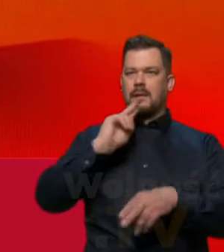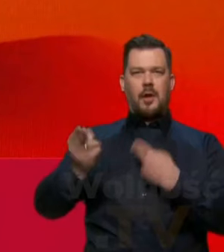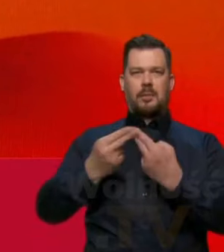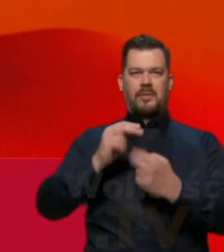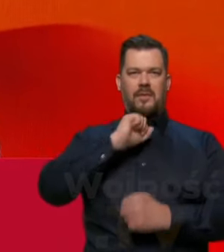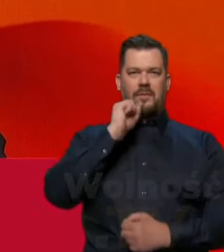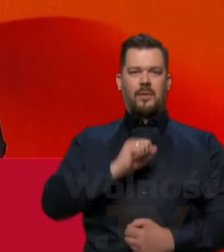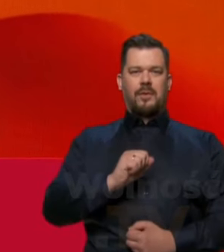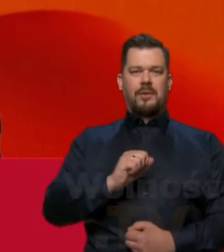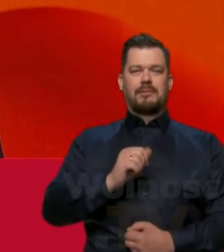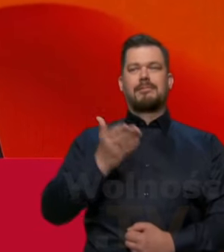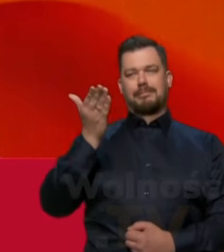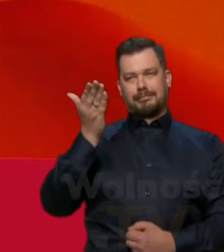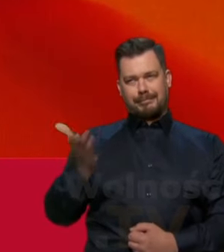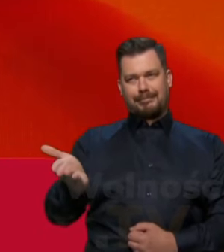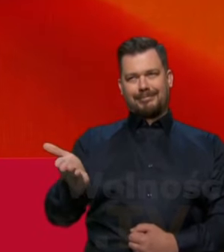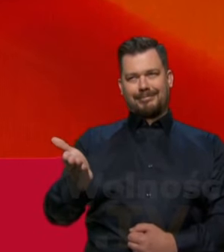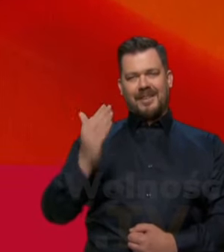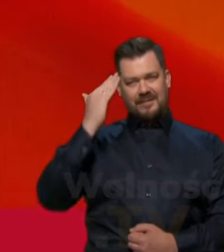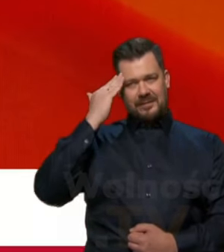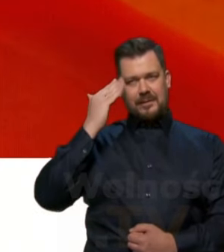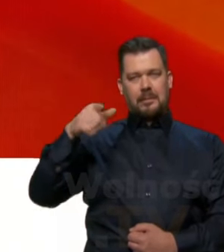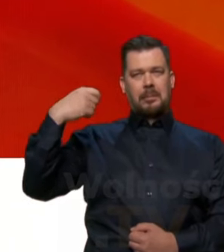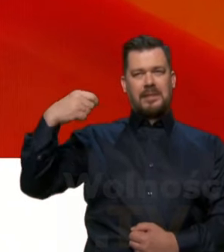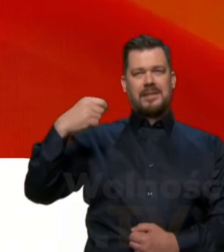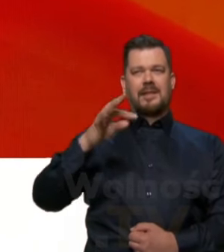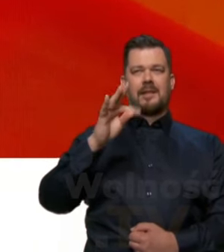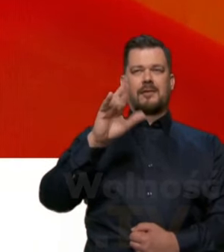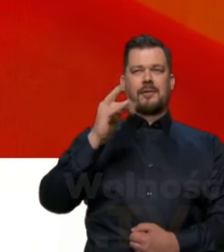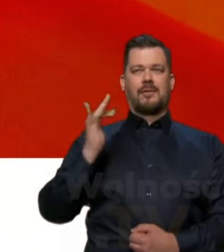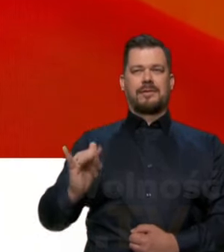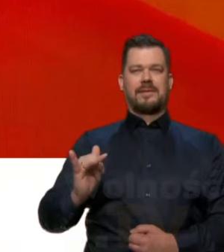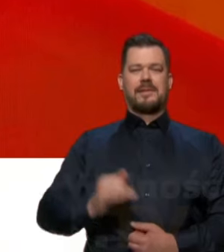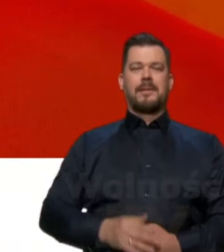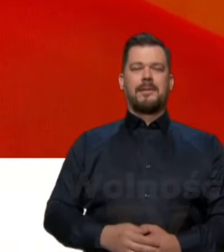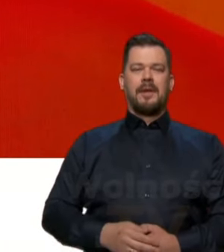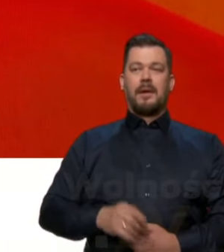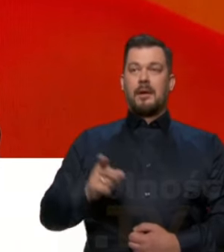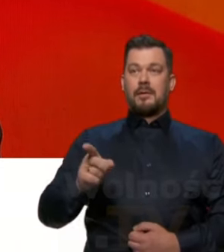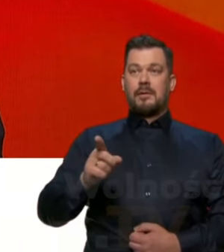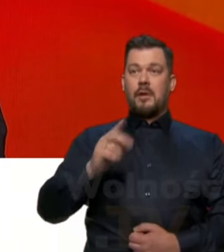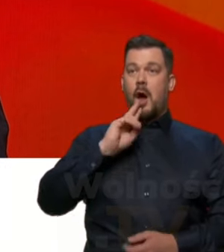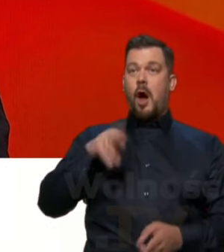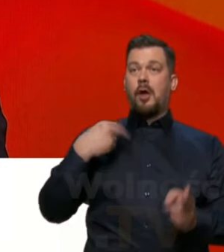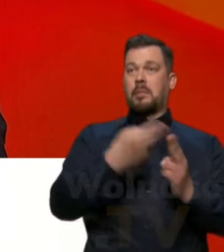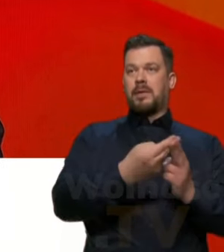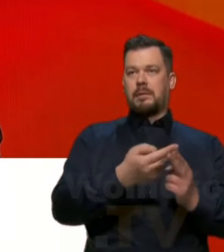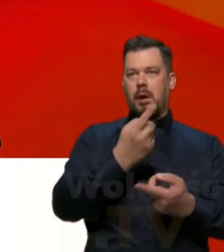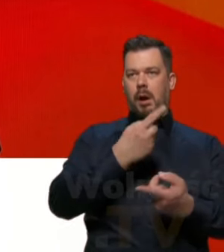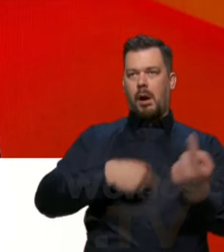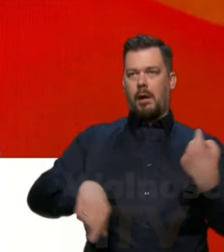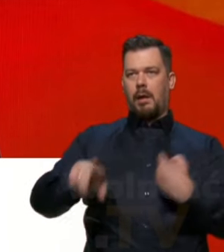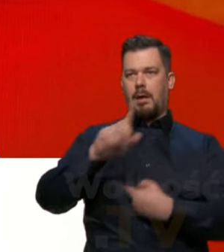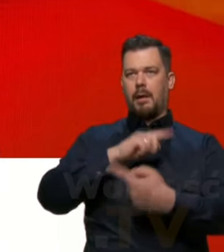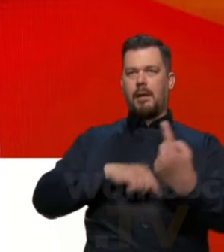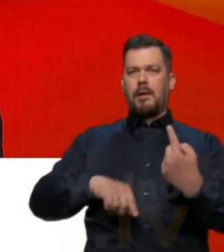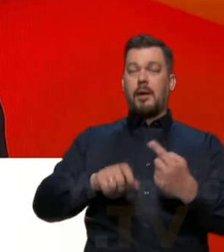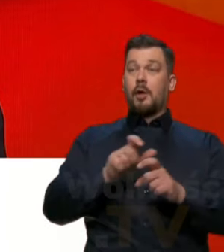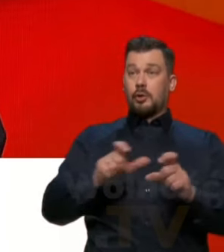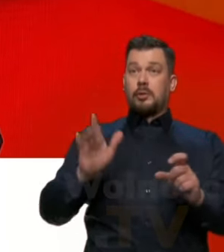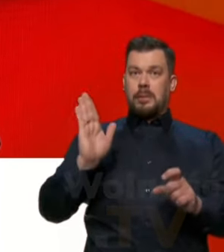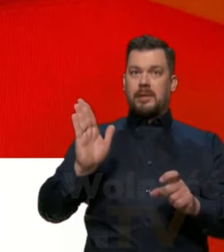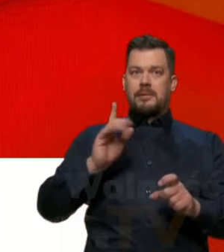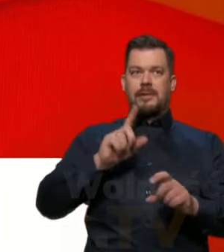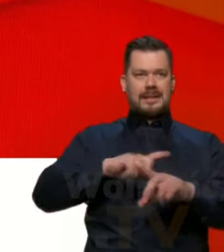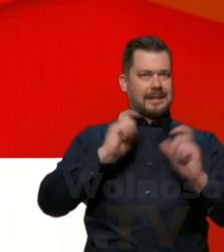pytania. Oczywiście pytanie do pana prezydenta Trzaskowskiego, który nie odpowiedział pani Biejat, czy zostanie z nami